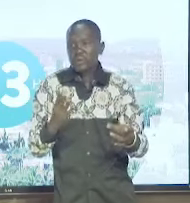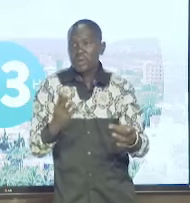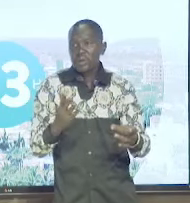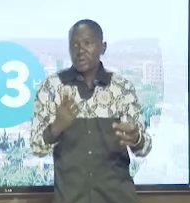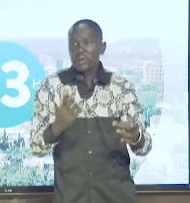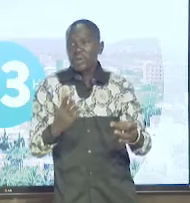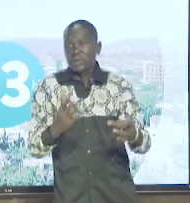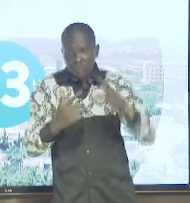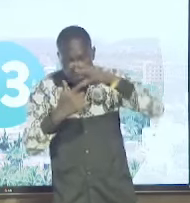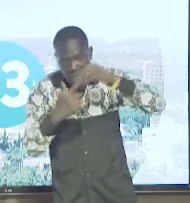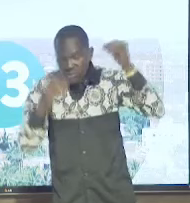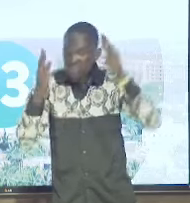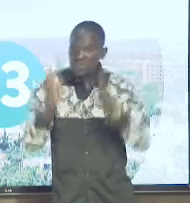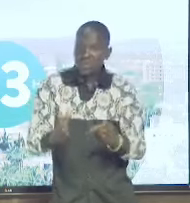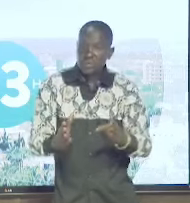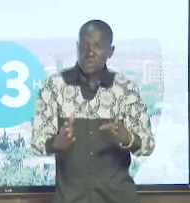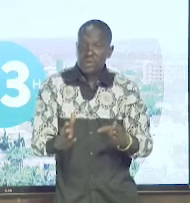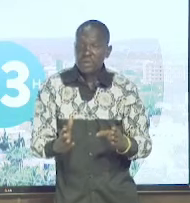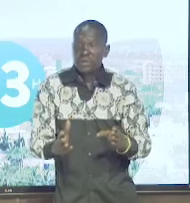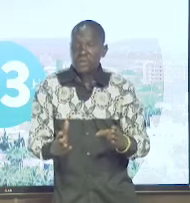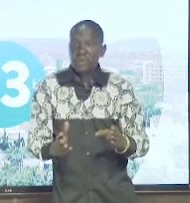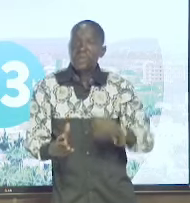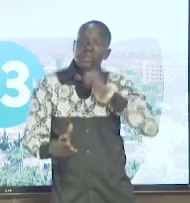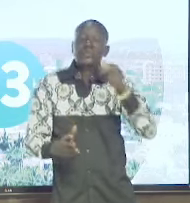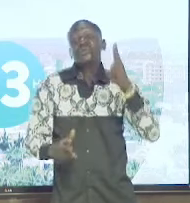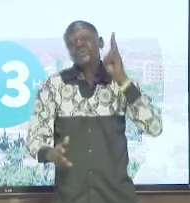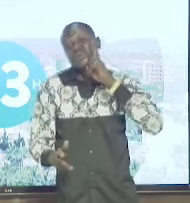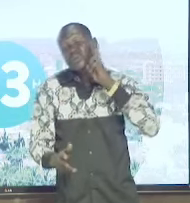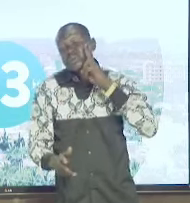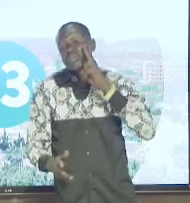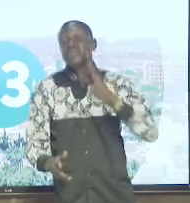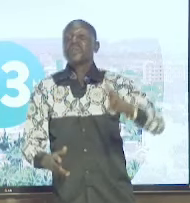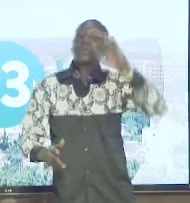huiles ne contiennent pas la vitamine E.